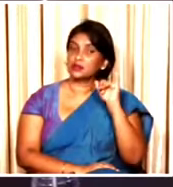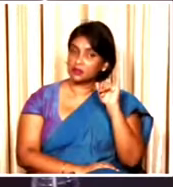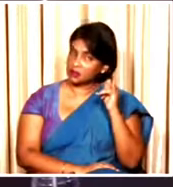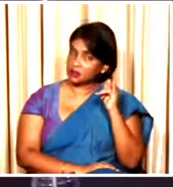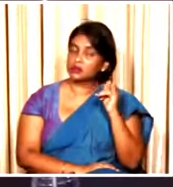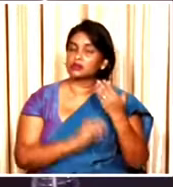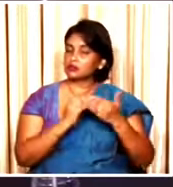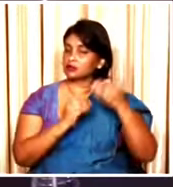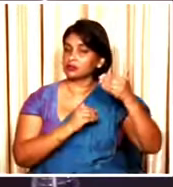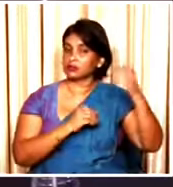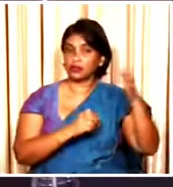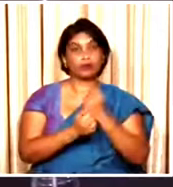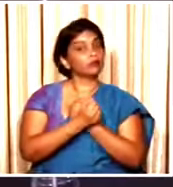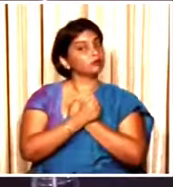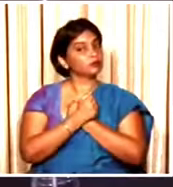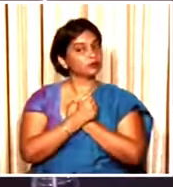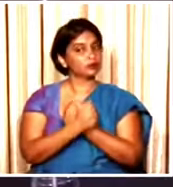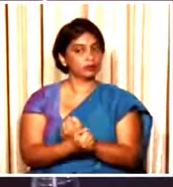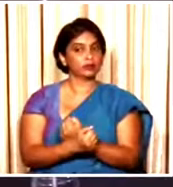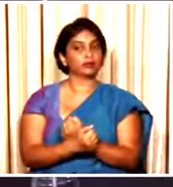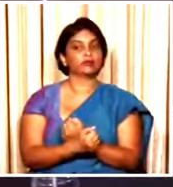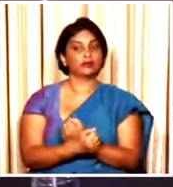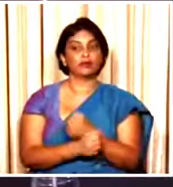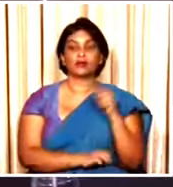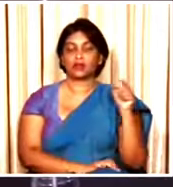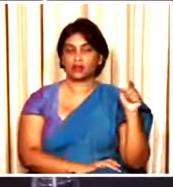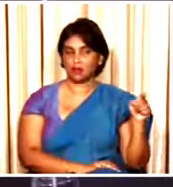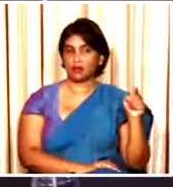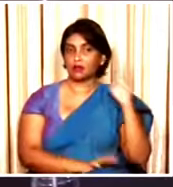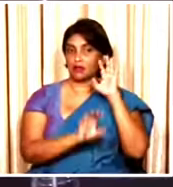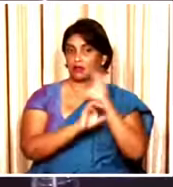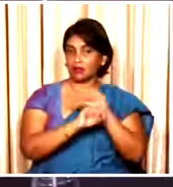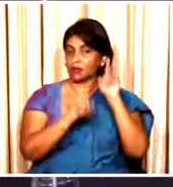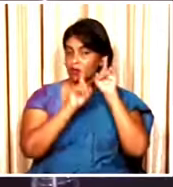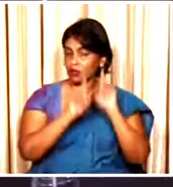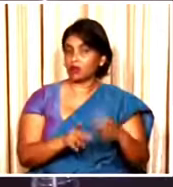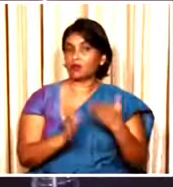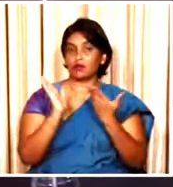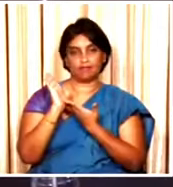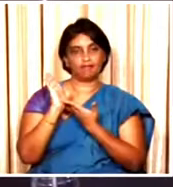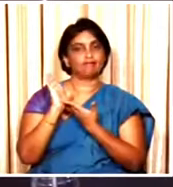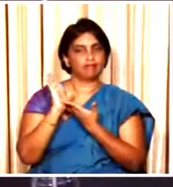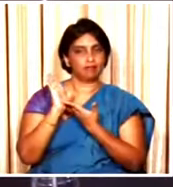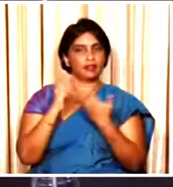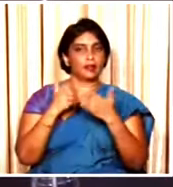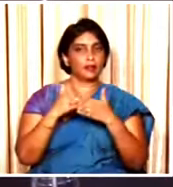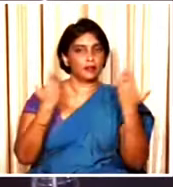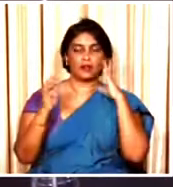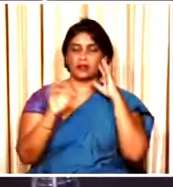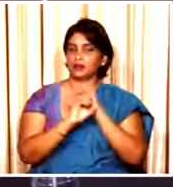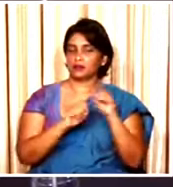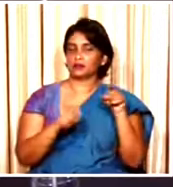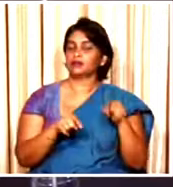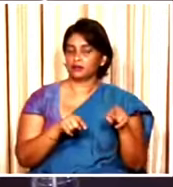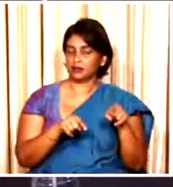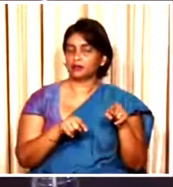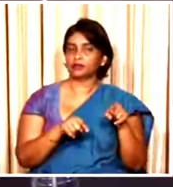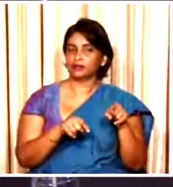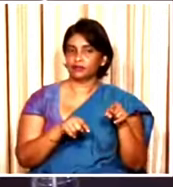විදිහකින් ඉදිරියේදී මාව හිරේ ගියොත් මේ ප්‍රකාශය අනුව මගේ අතේ තියෙනවා මේ පුවත්පත් නිවේදනය මේ